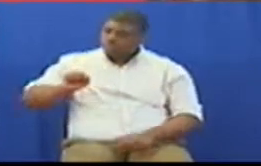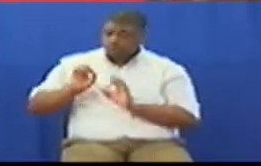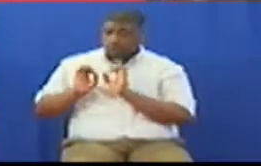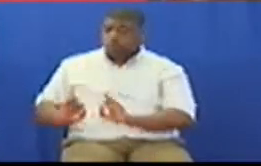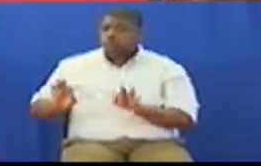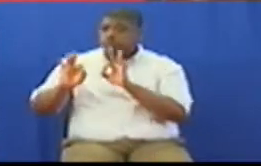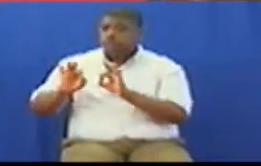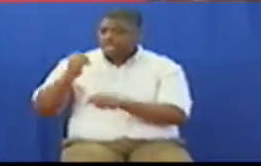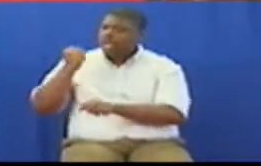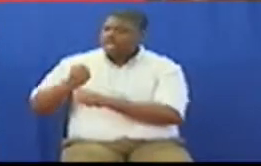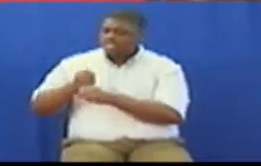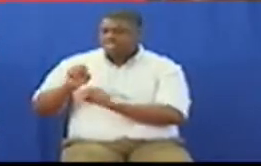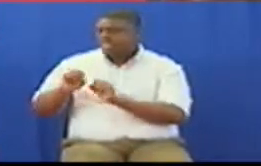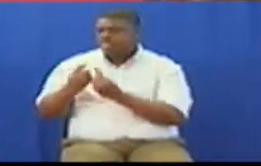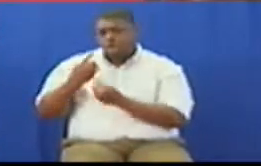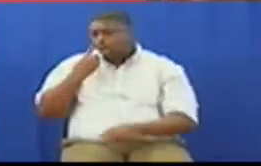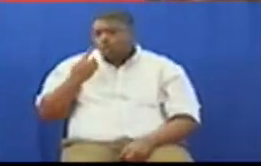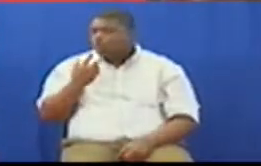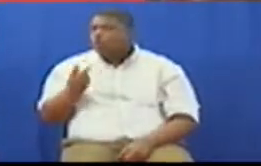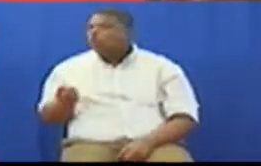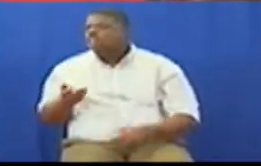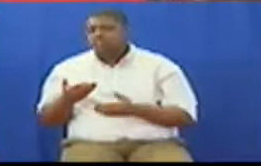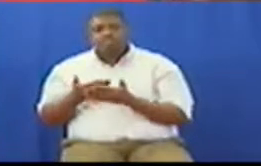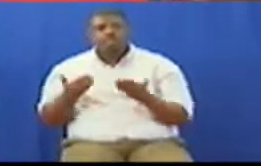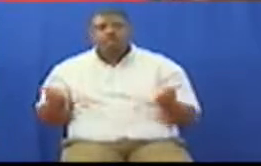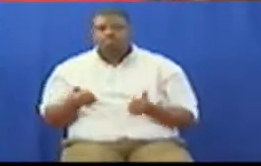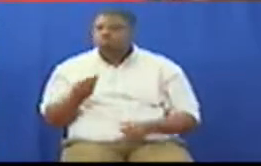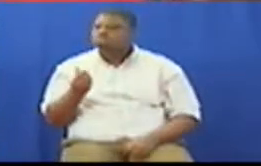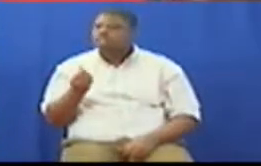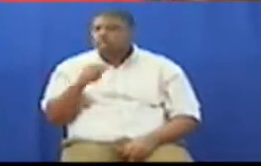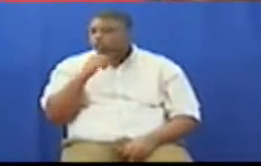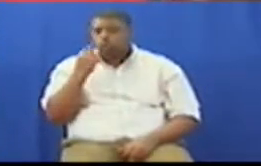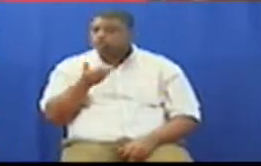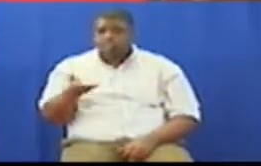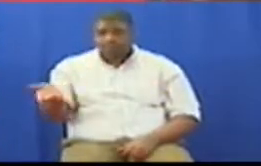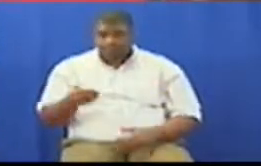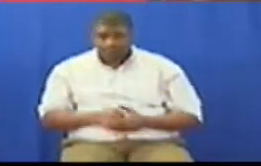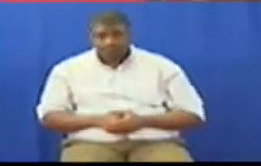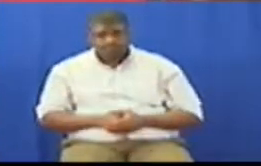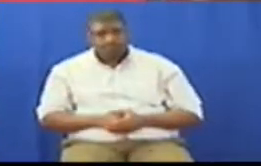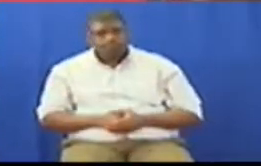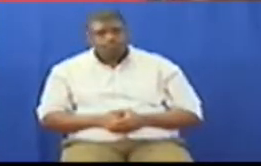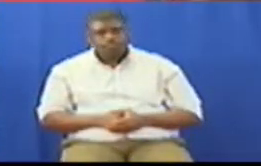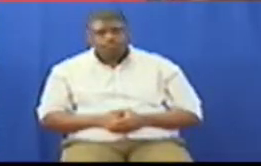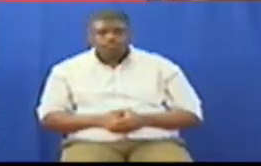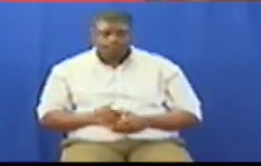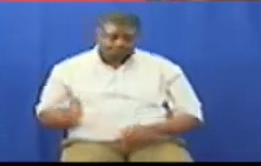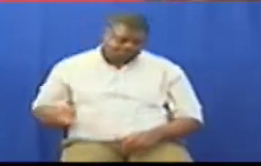sababu ya ufinyo wa bajeti ambayo inapatikana. Mheshimiwa Spika, ningependa